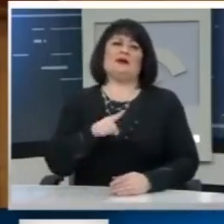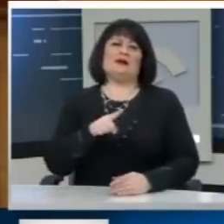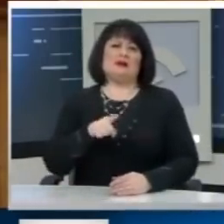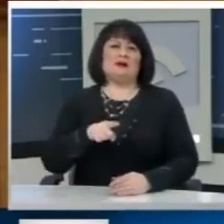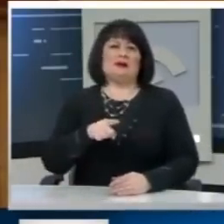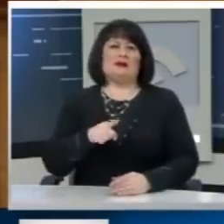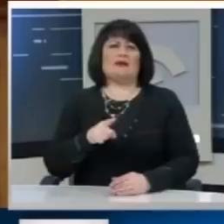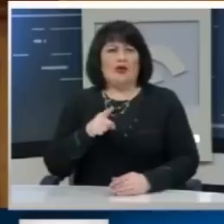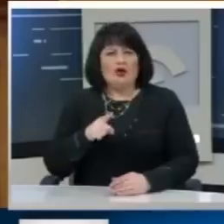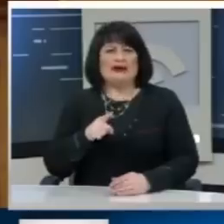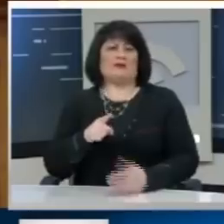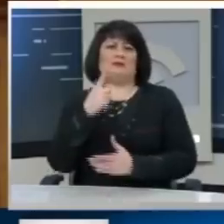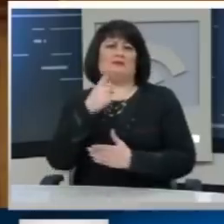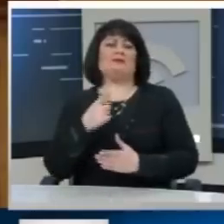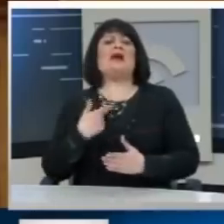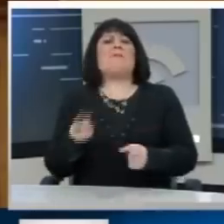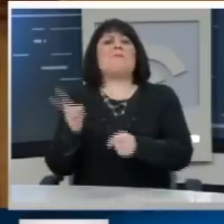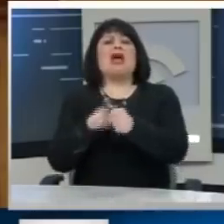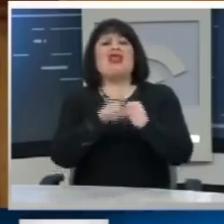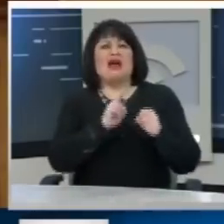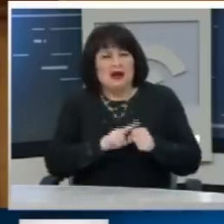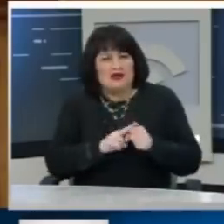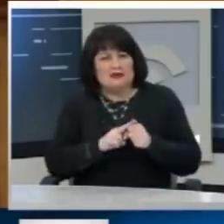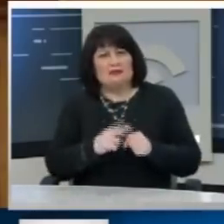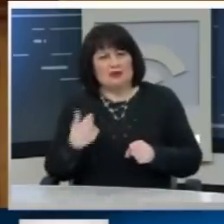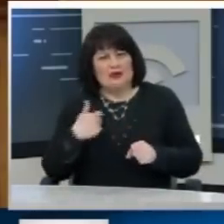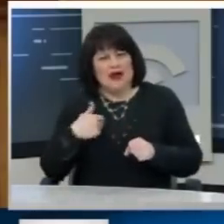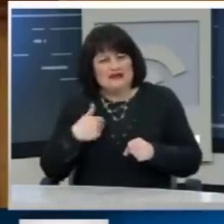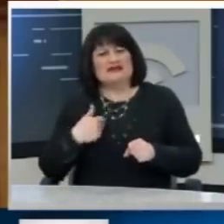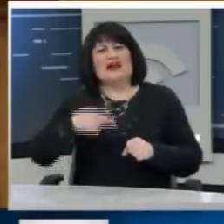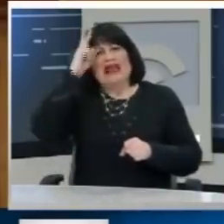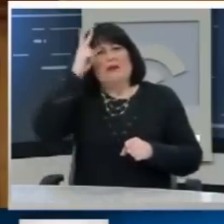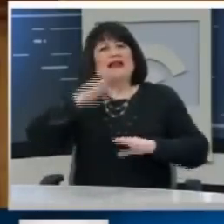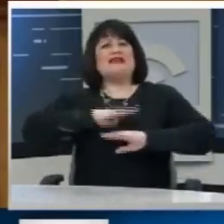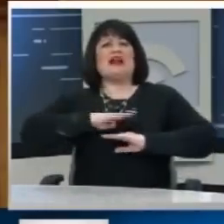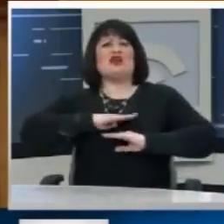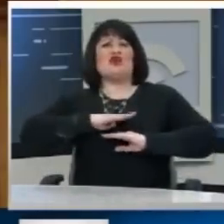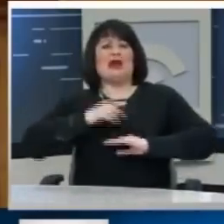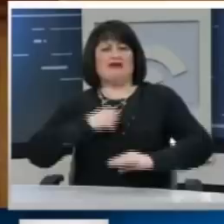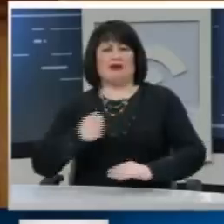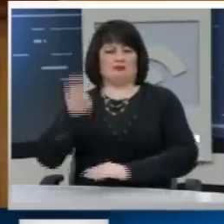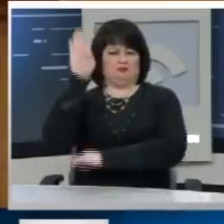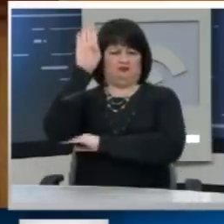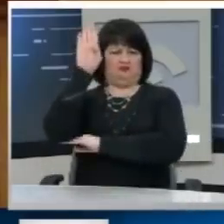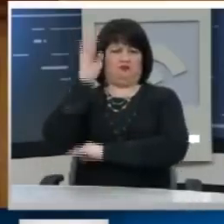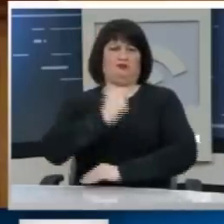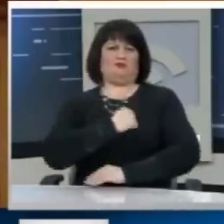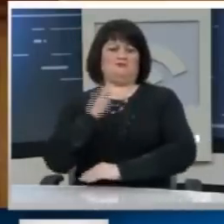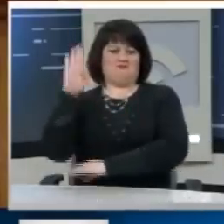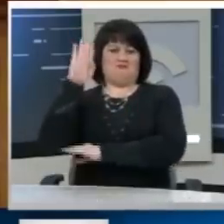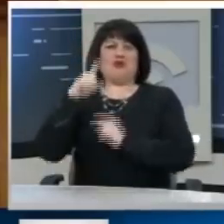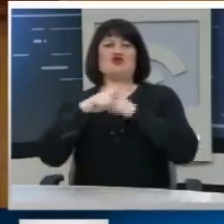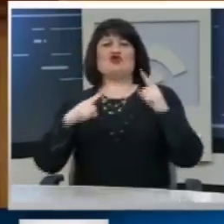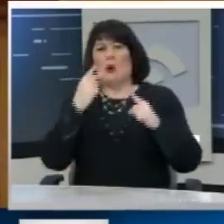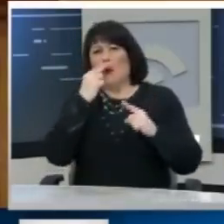Γερμανός στρατιώτης», οι απόγονοι εκείνων που ορκίζονταν πίστη στο Χίτλερ. Και για να μην